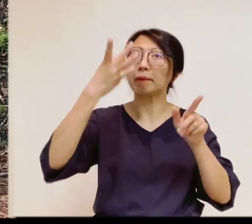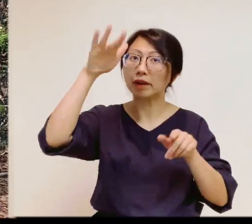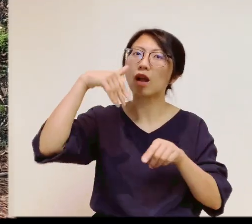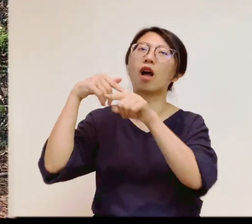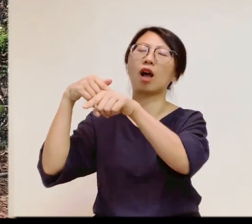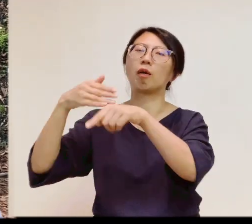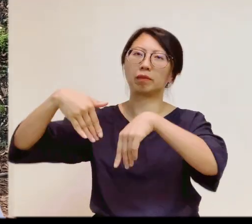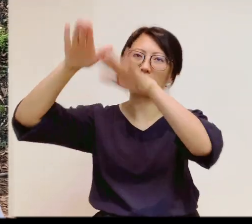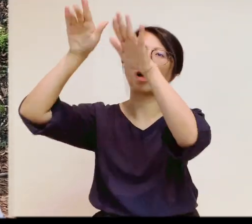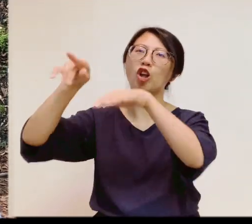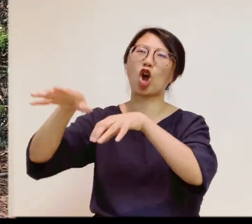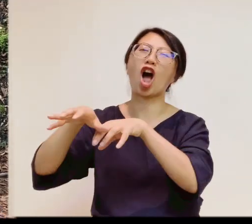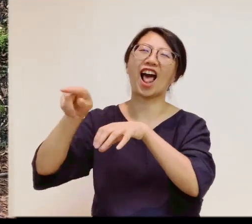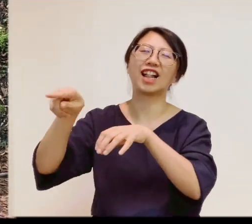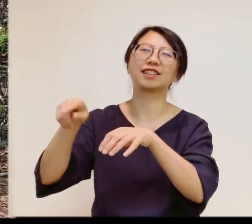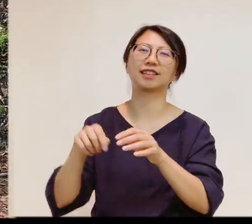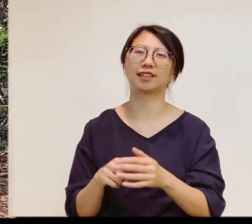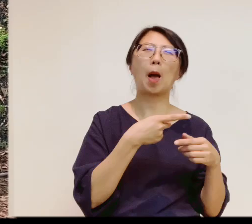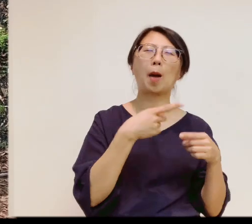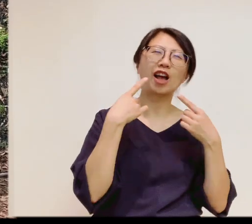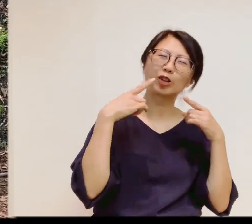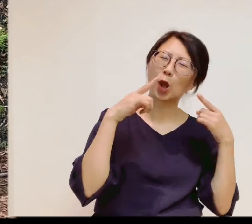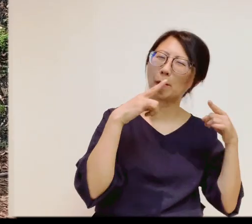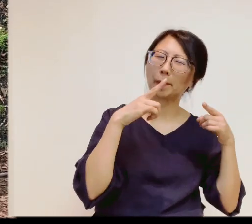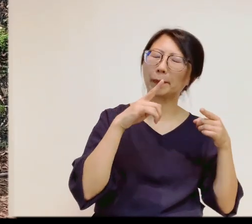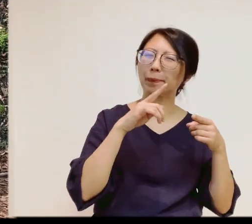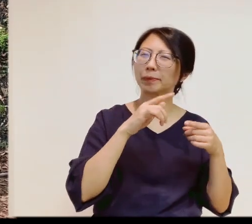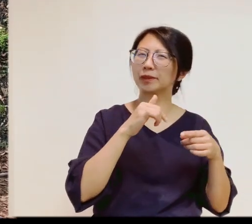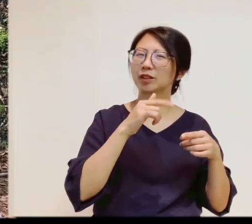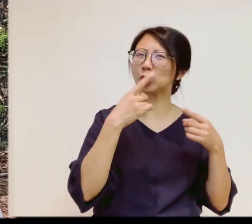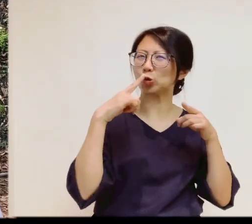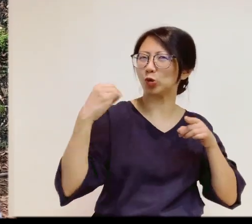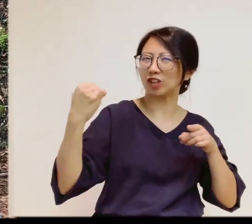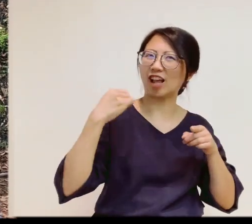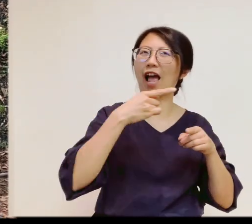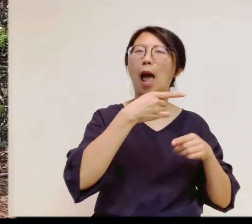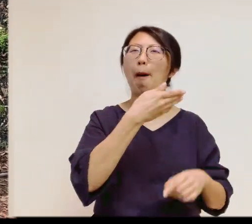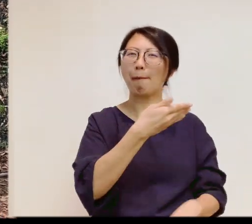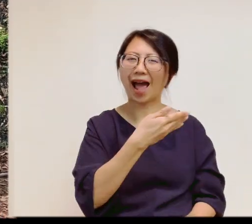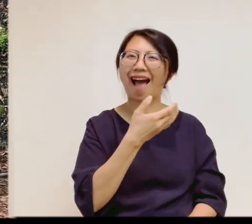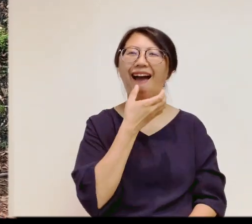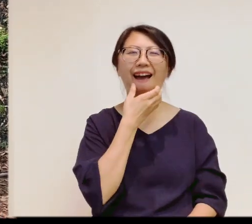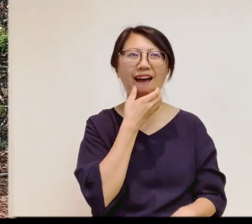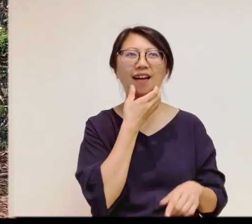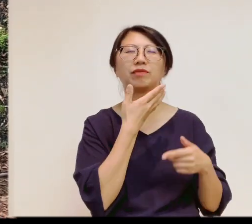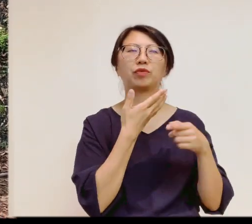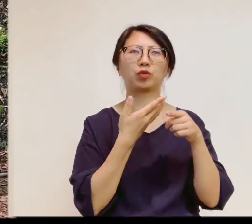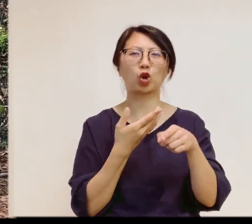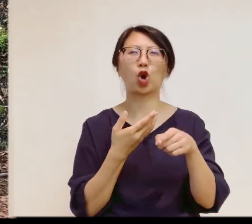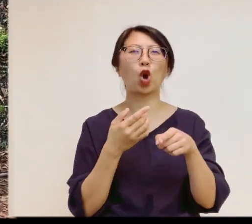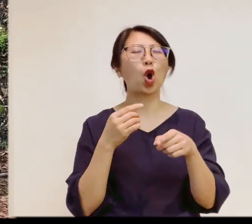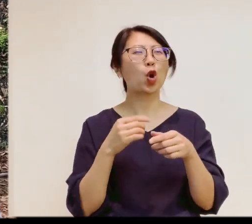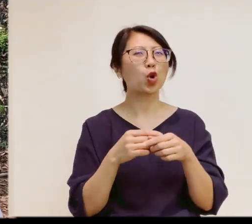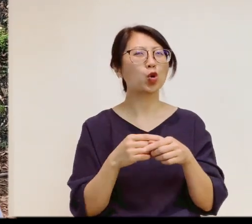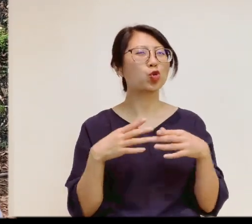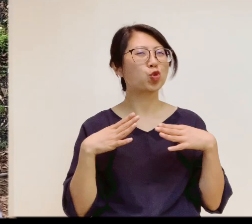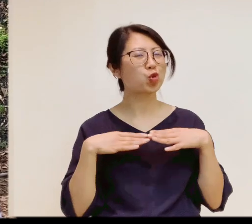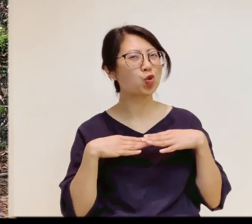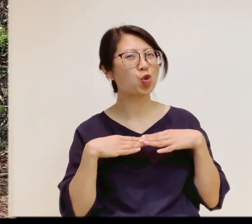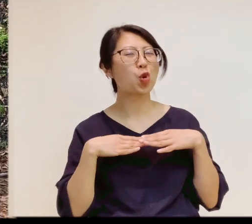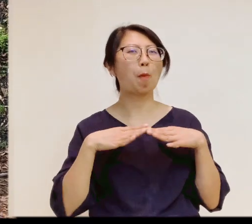多德国很有名的艺术家、文学家、哲学家，包括譬如巴